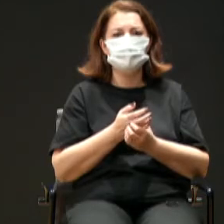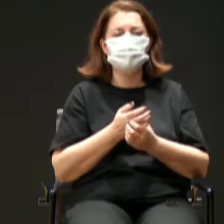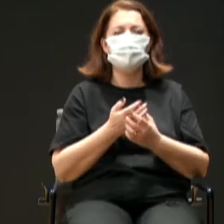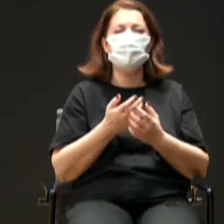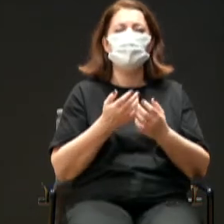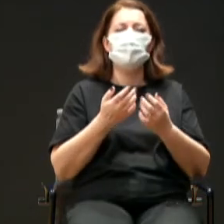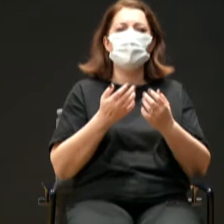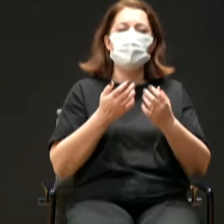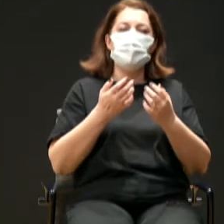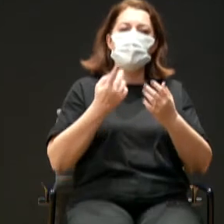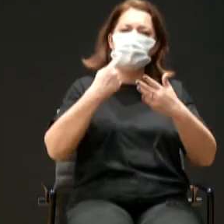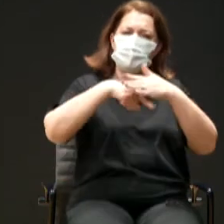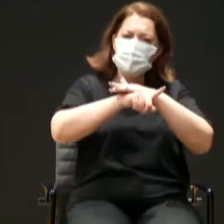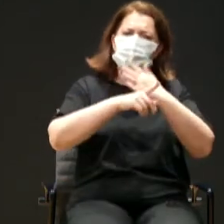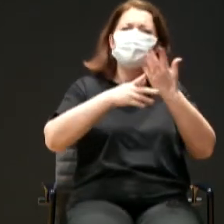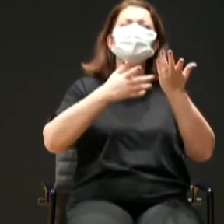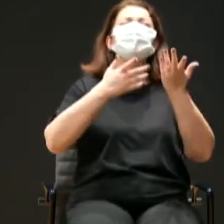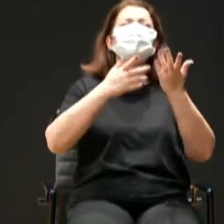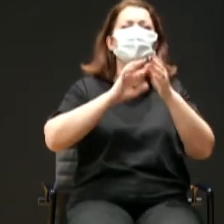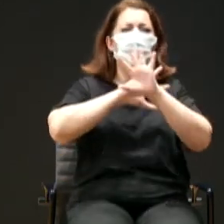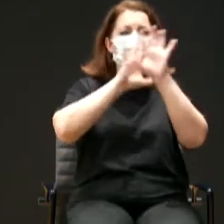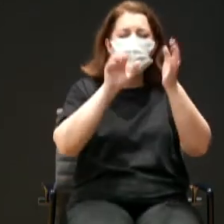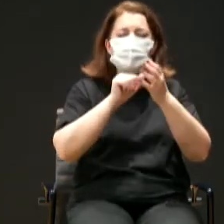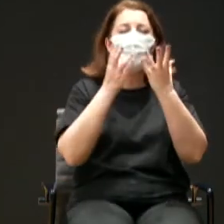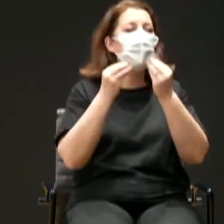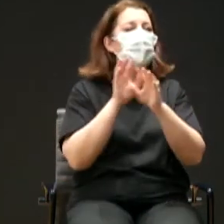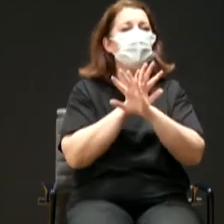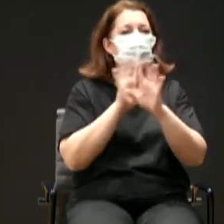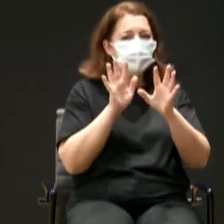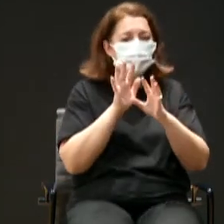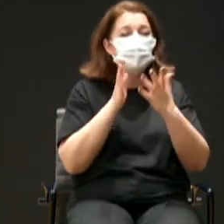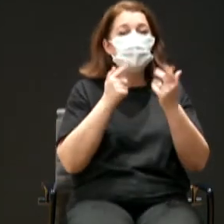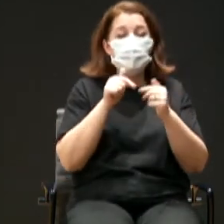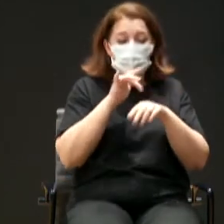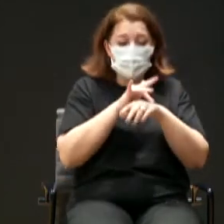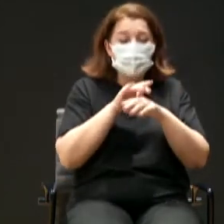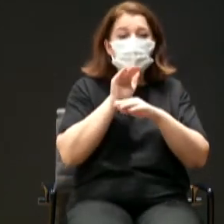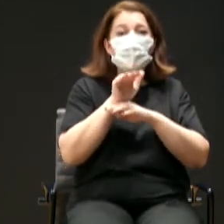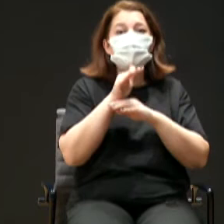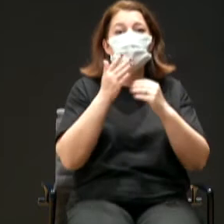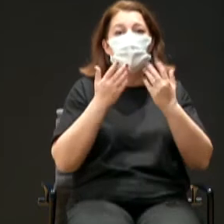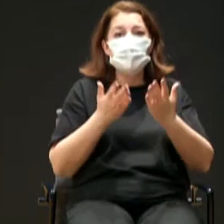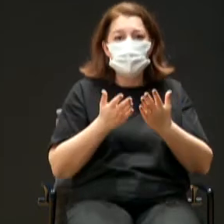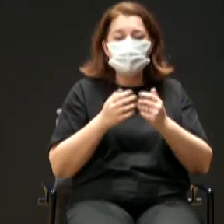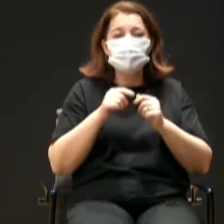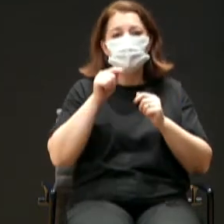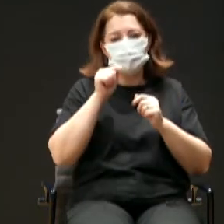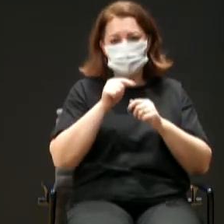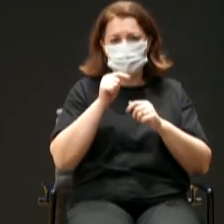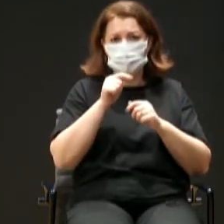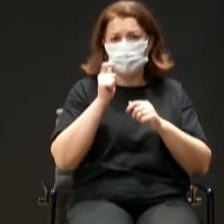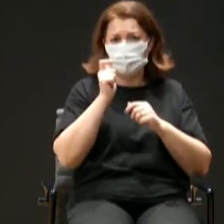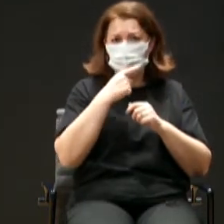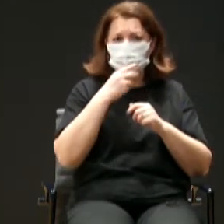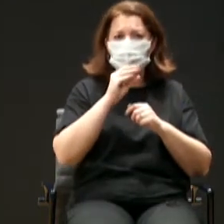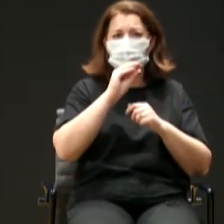Tacizler, tecavüzler. Kardeşim olmasın tabii. Ama bu ülkede yaşanmış bu. Hukuk cevap verir diyor.